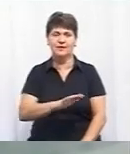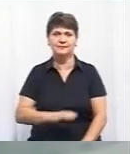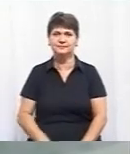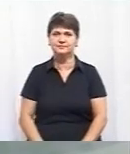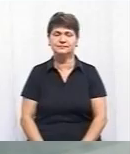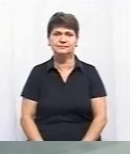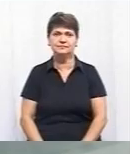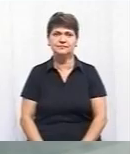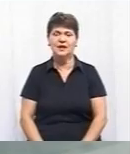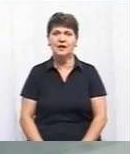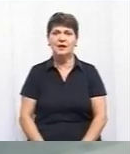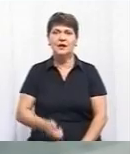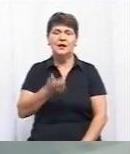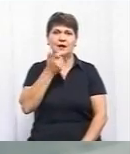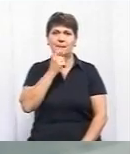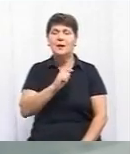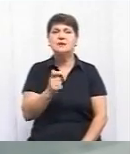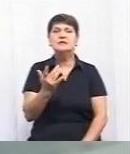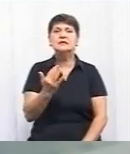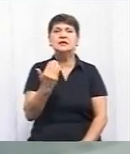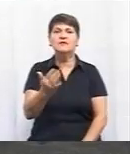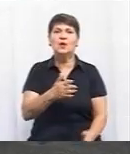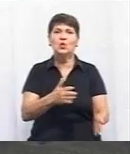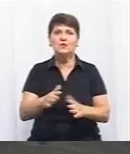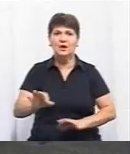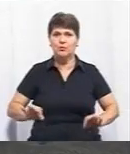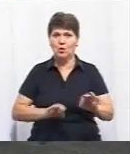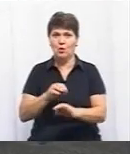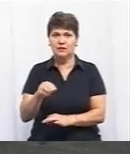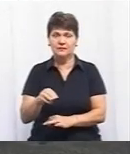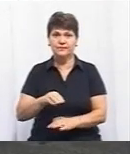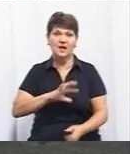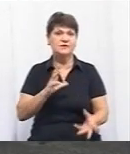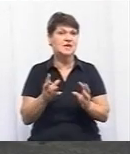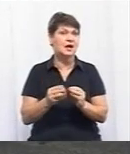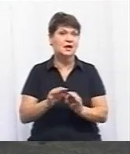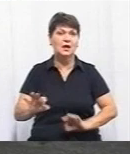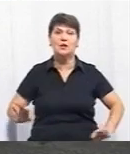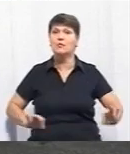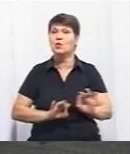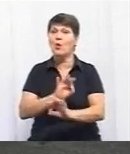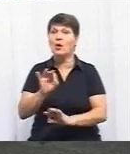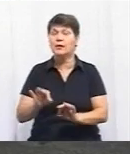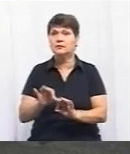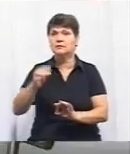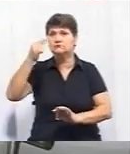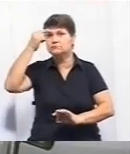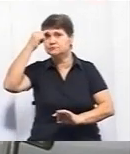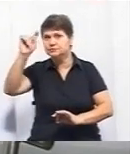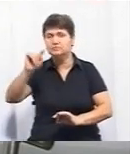Пані Ольго, скільки ви готували цей проєкт? Взагалі, проєкт народився під час карантину. Тому